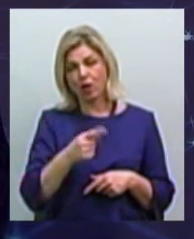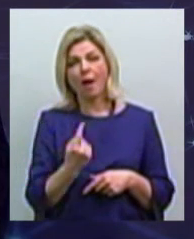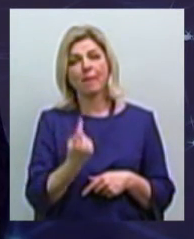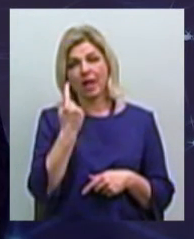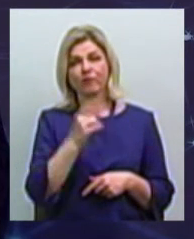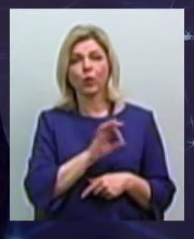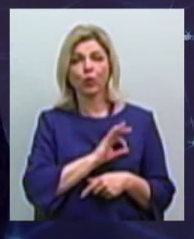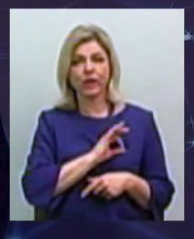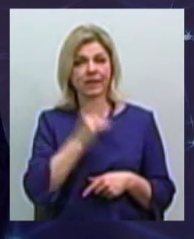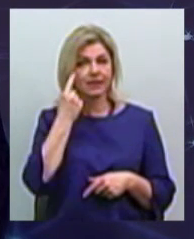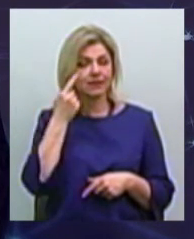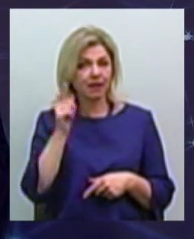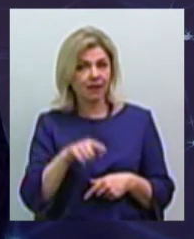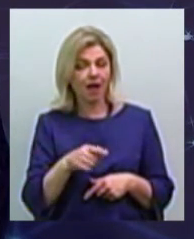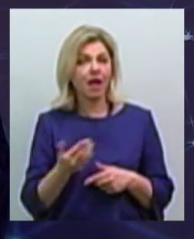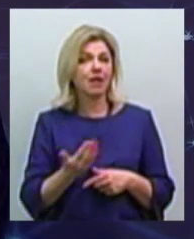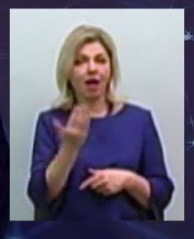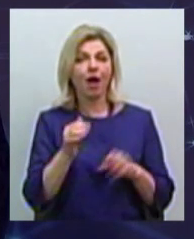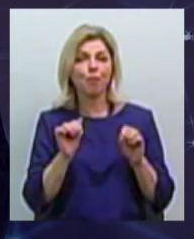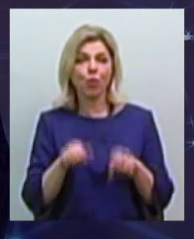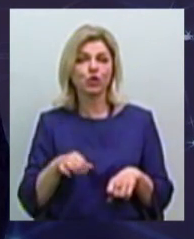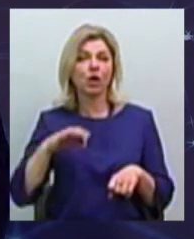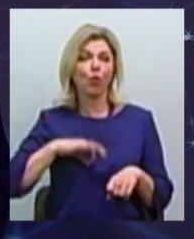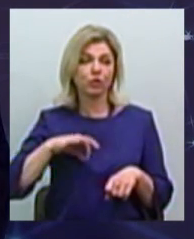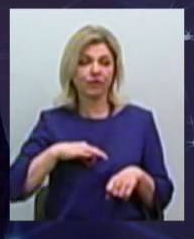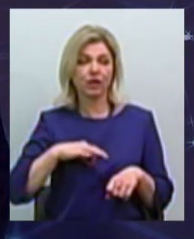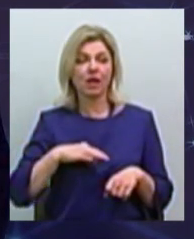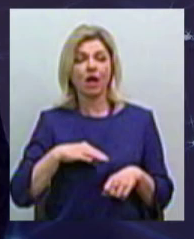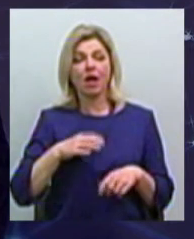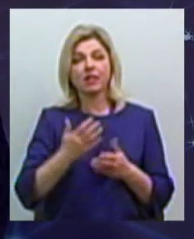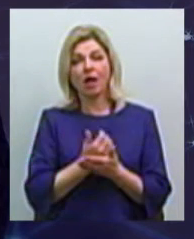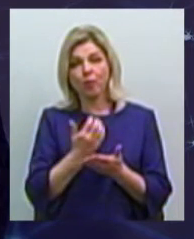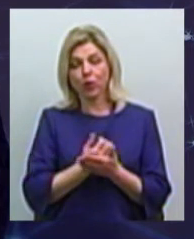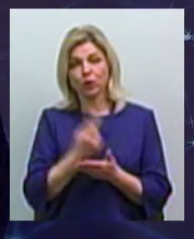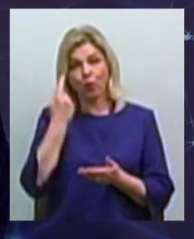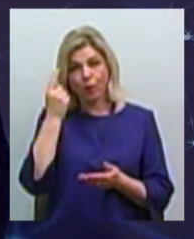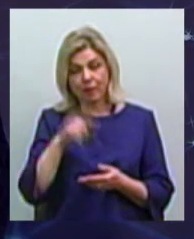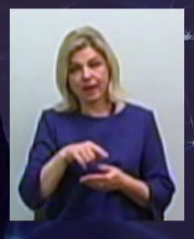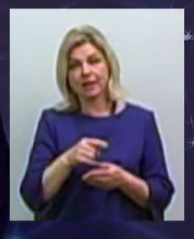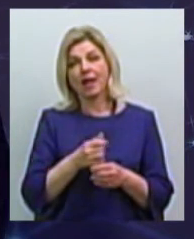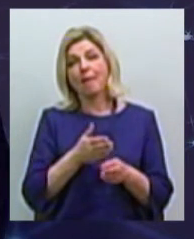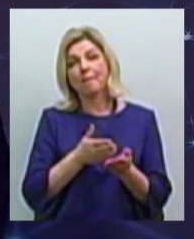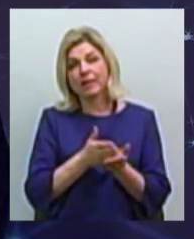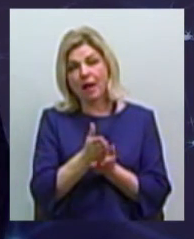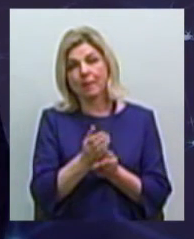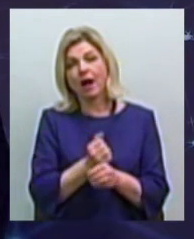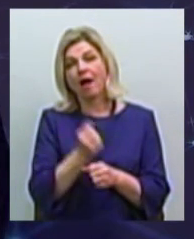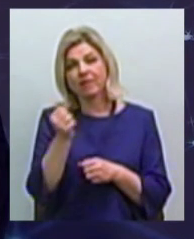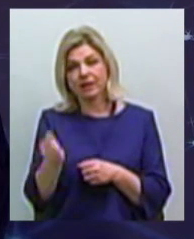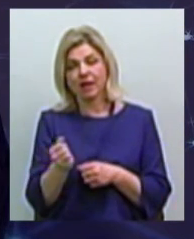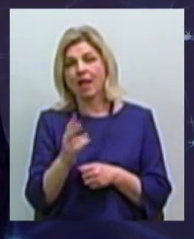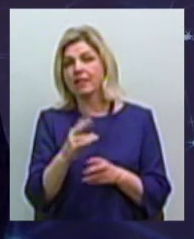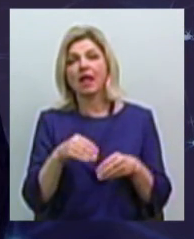знаннями, яка може, фактично користуючись набутими вміннями, навичками, перенаправити в першу чергу, не